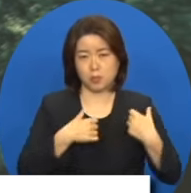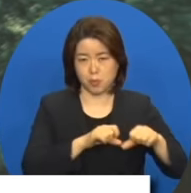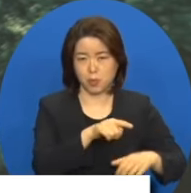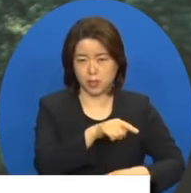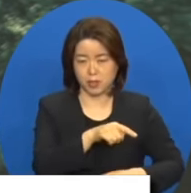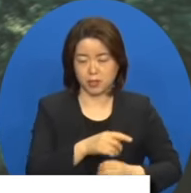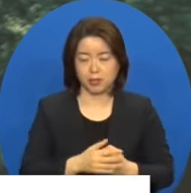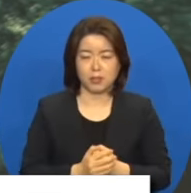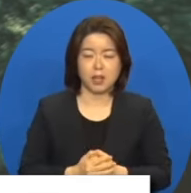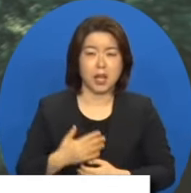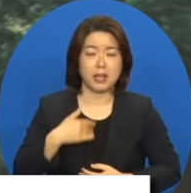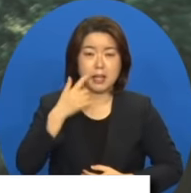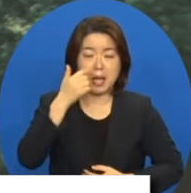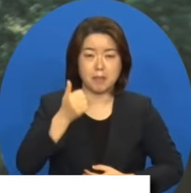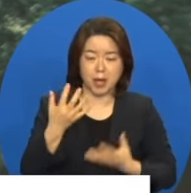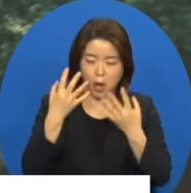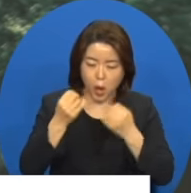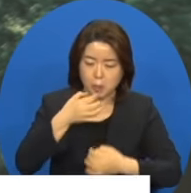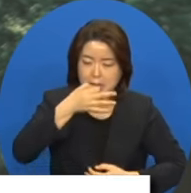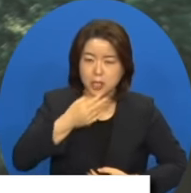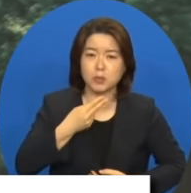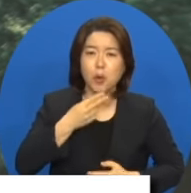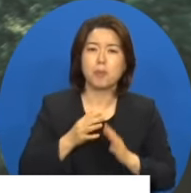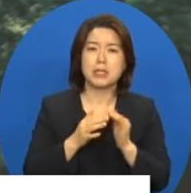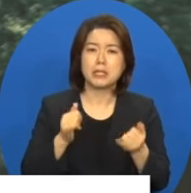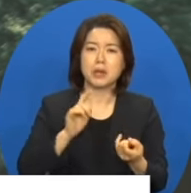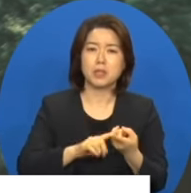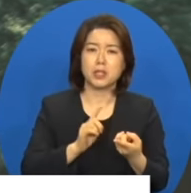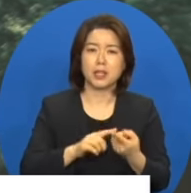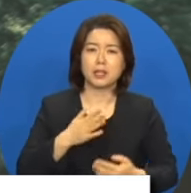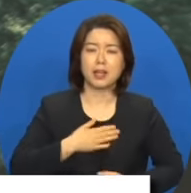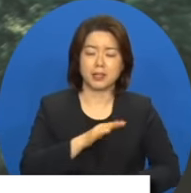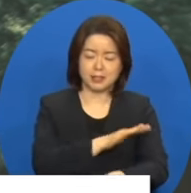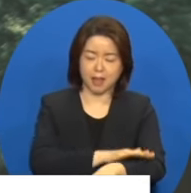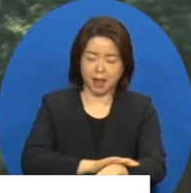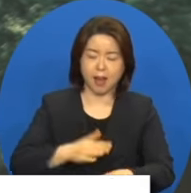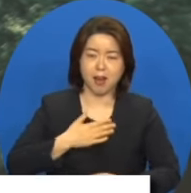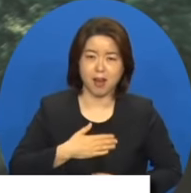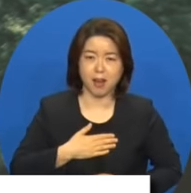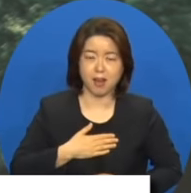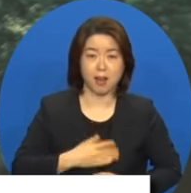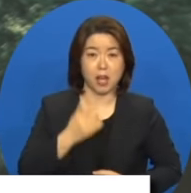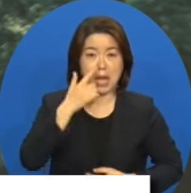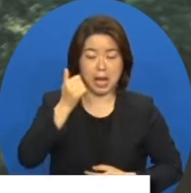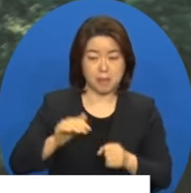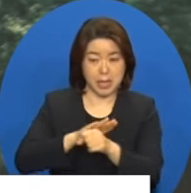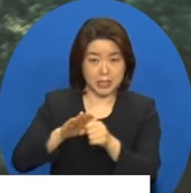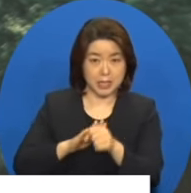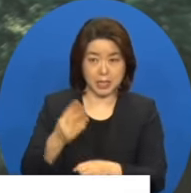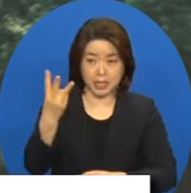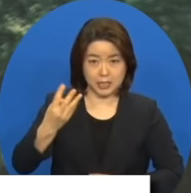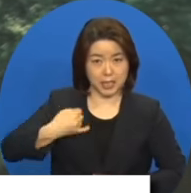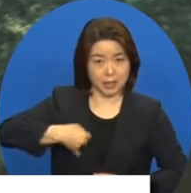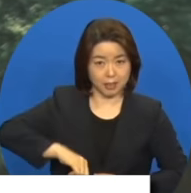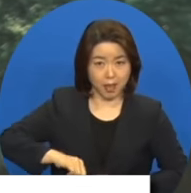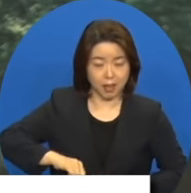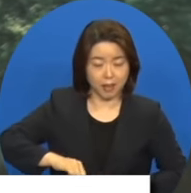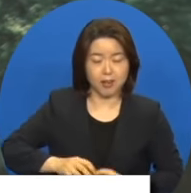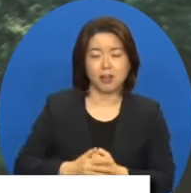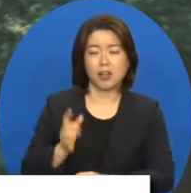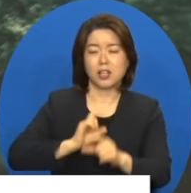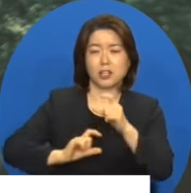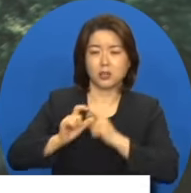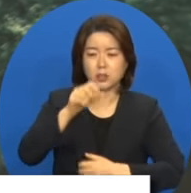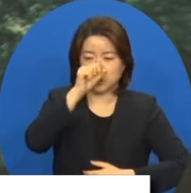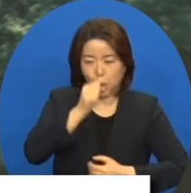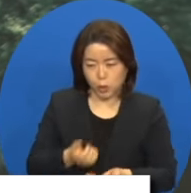아빠가 얼마나 욕심 없는 사람인지는 제가 가장 잘 압니다. 아빠는 사랑하는 세 딸에게 더 좋은